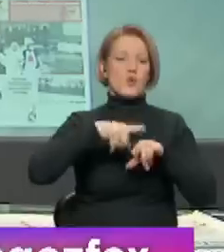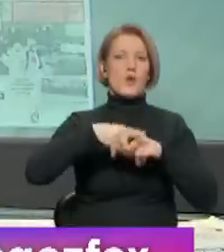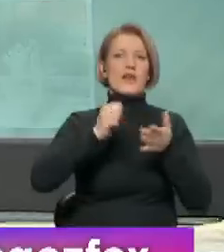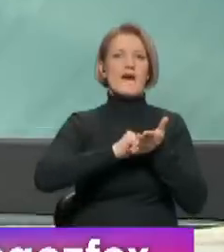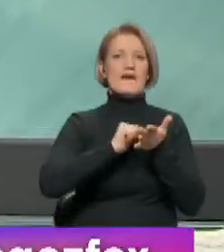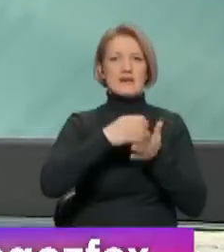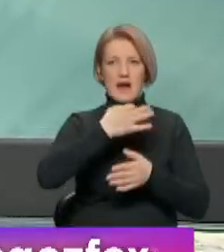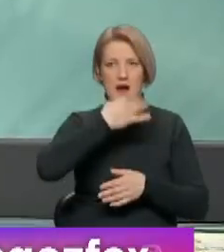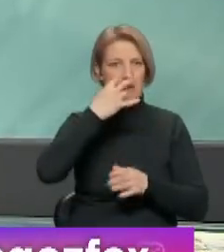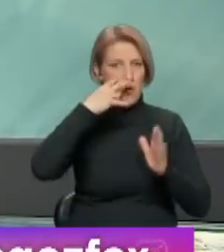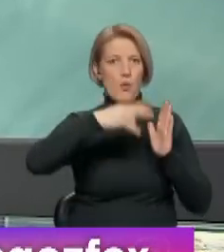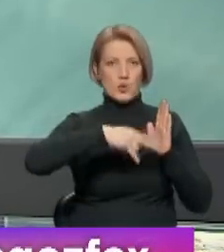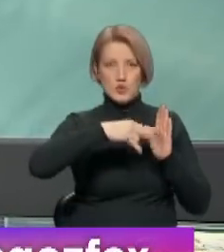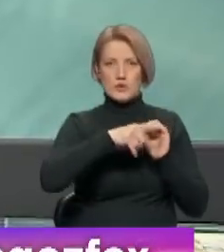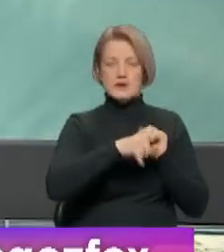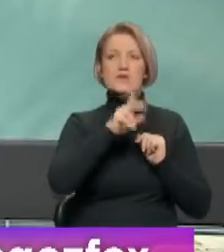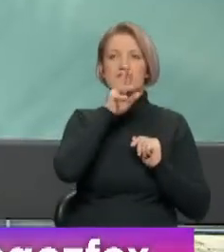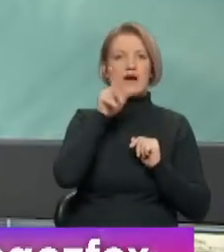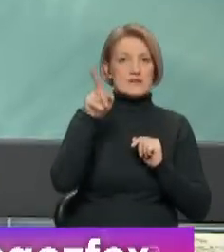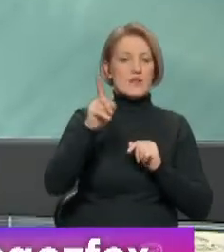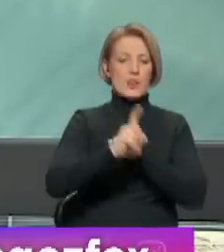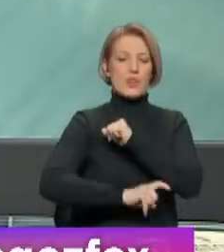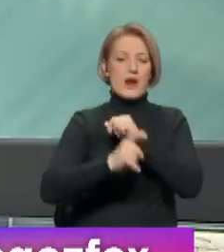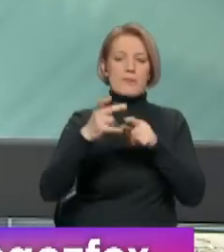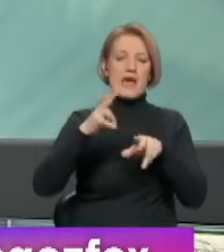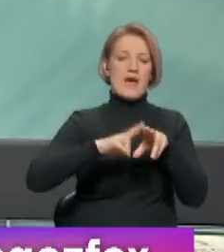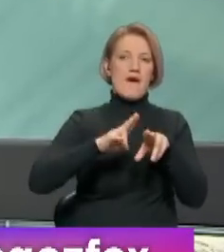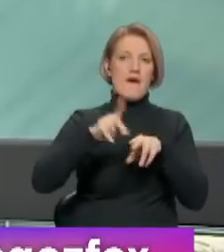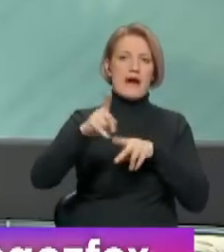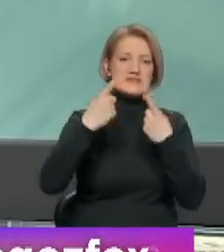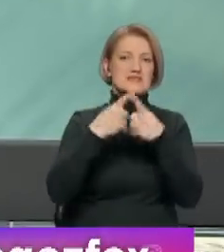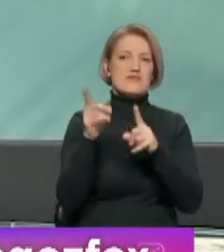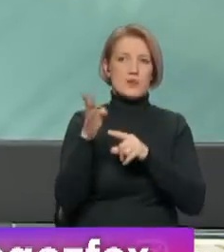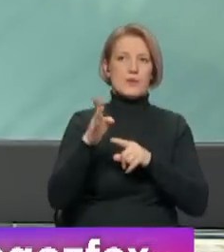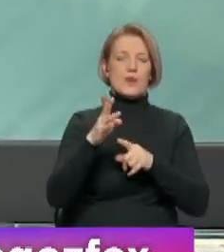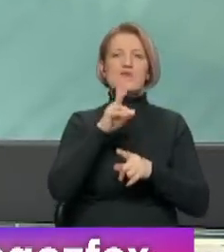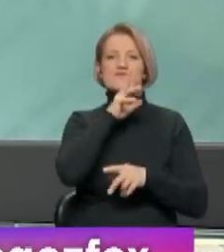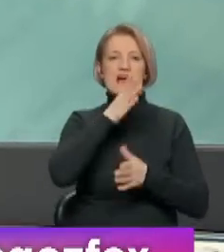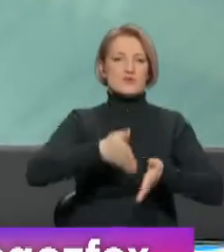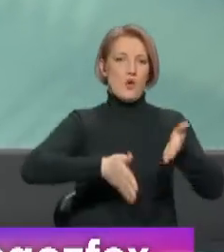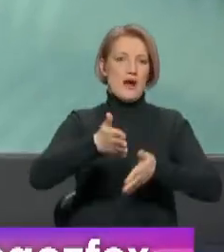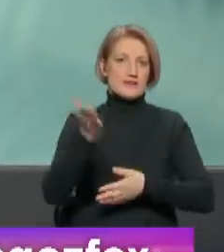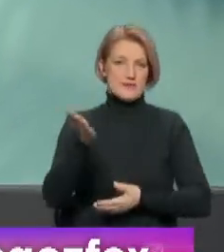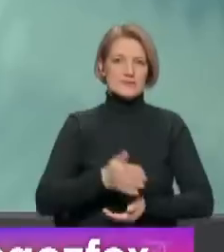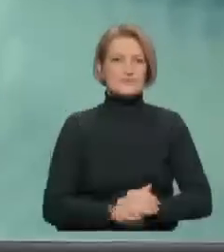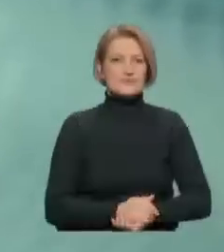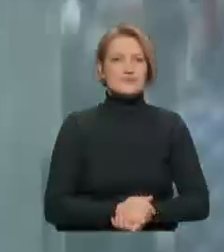gazetesinden haberini okumuştuk Fransa'nın terör örgütü PKK ile sınavı Fransa sokakları